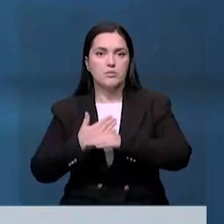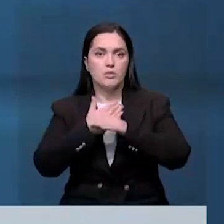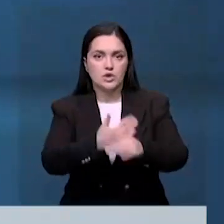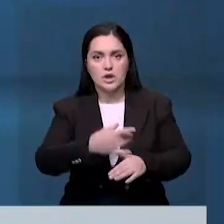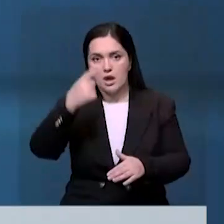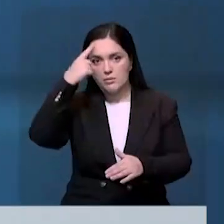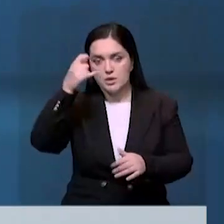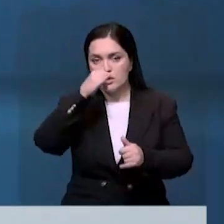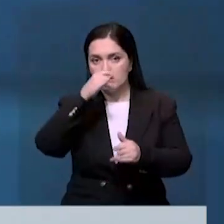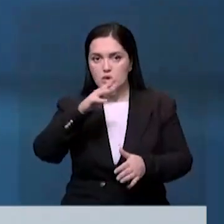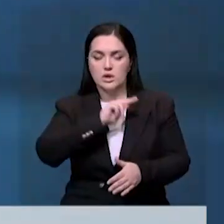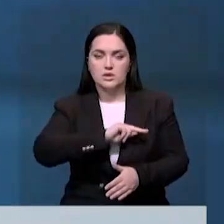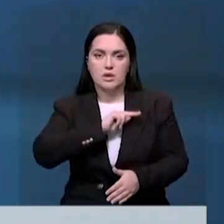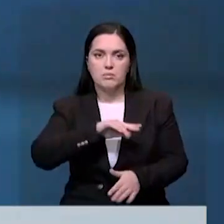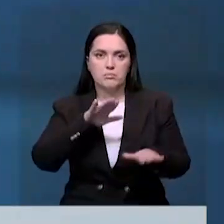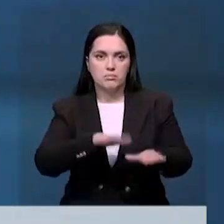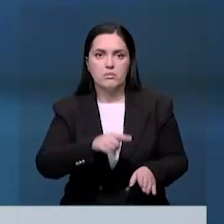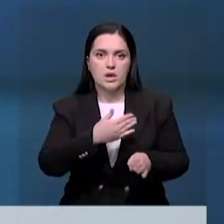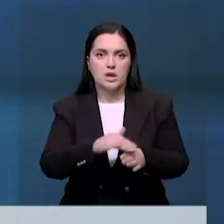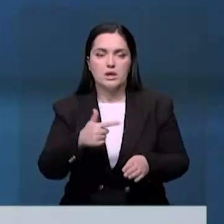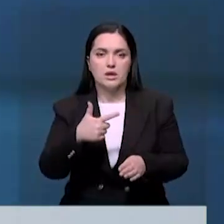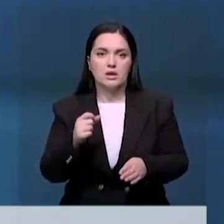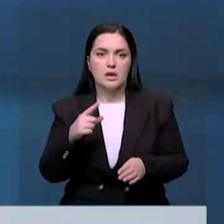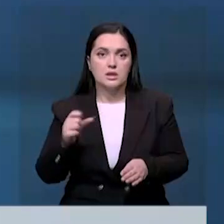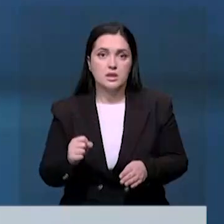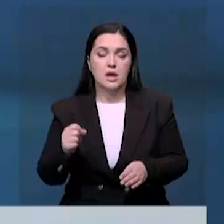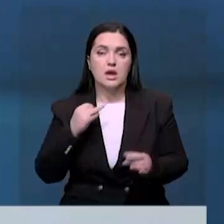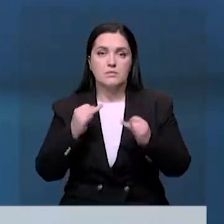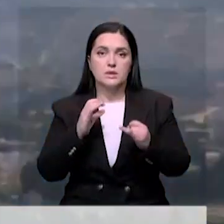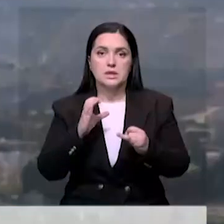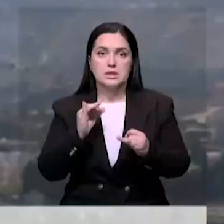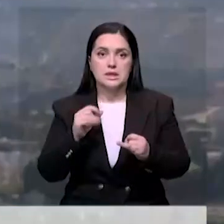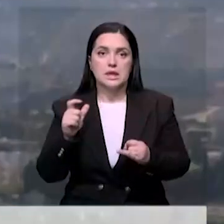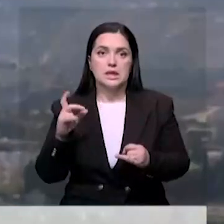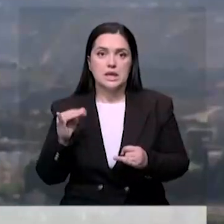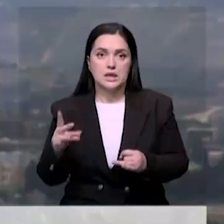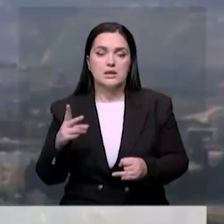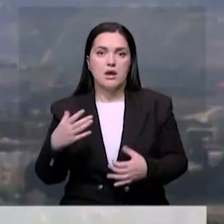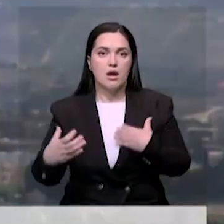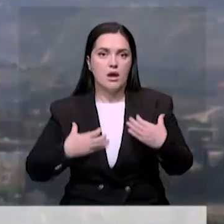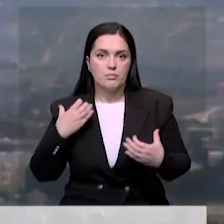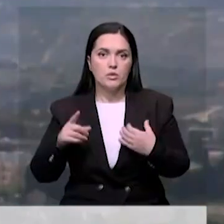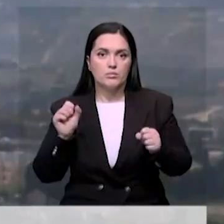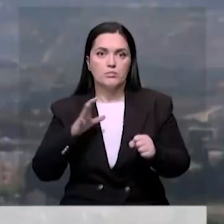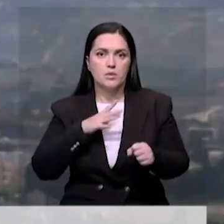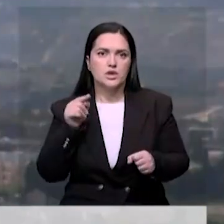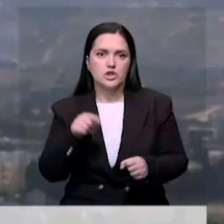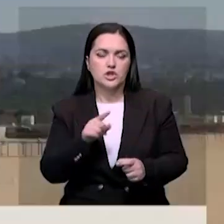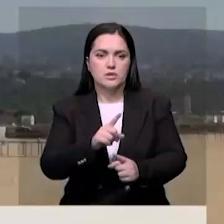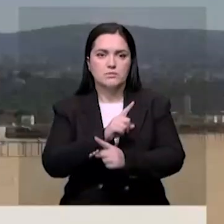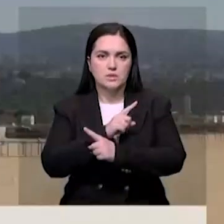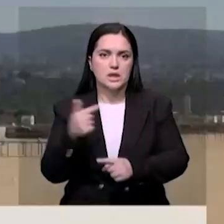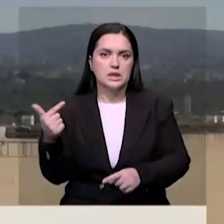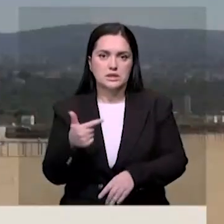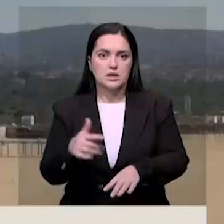медицинской помощи, оповестили, что больше не смогут работать в Газе. Собеседник CNN выразил опасения, что это может привести к